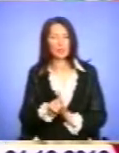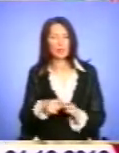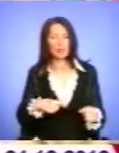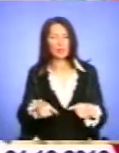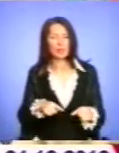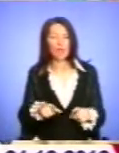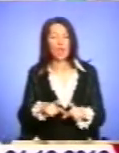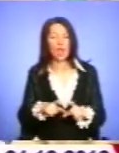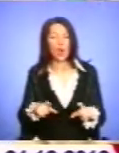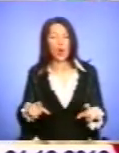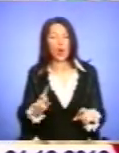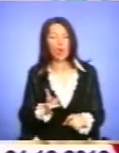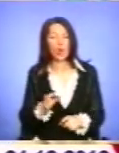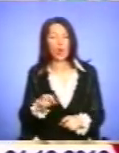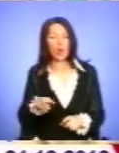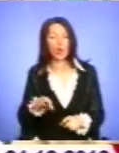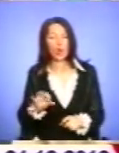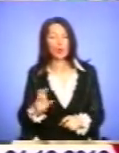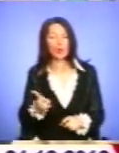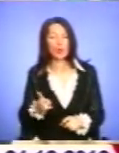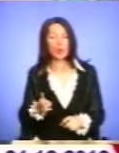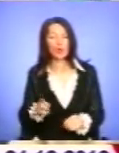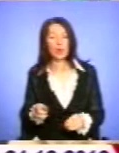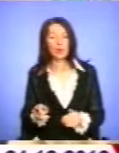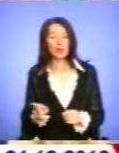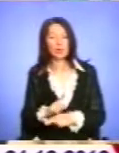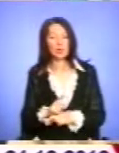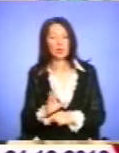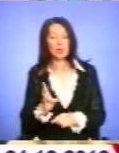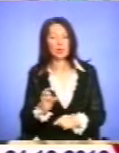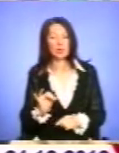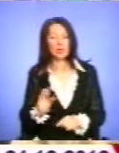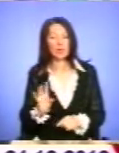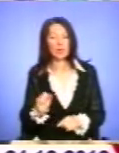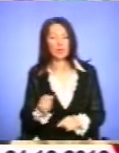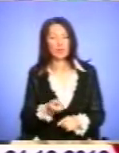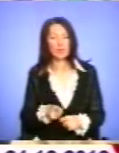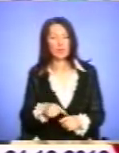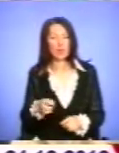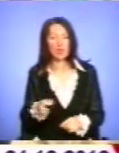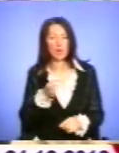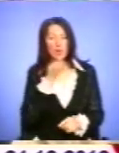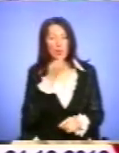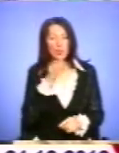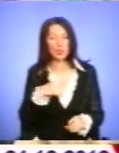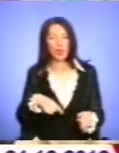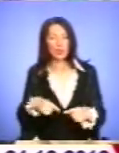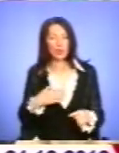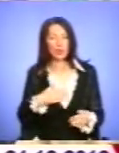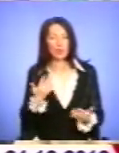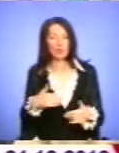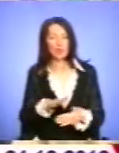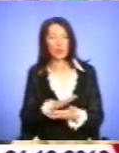футбольній школі «Колосок» при Тернопільській Неї. Ось. І це захоплення футболом у мене вже